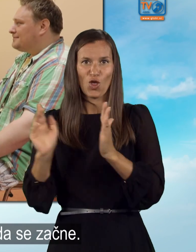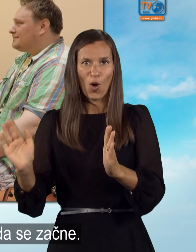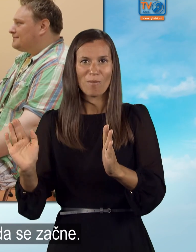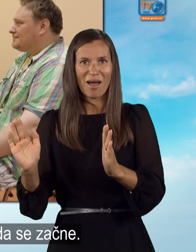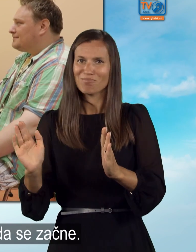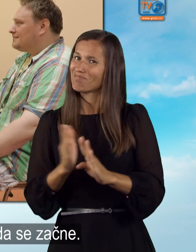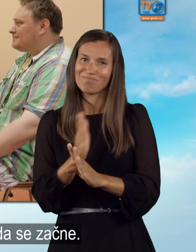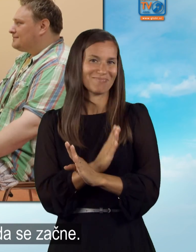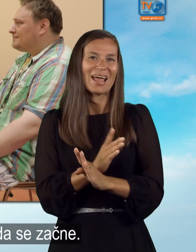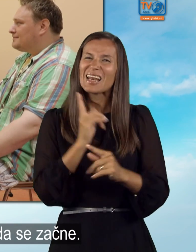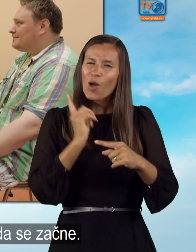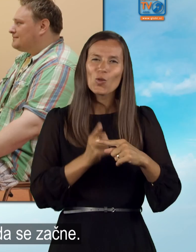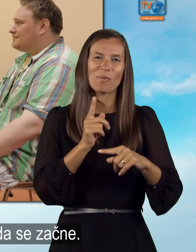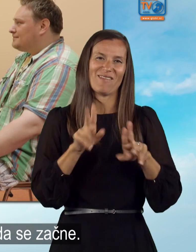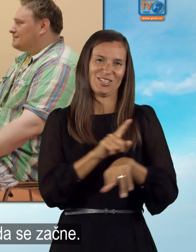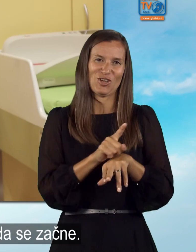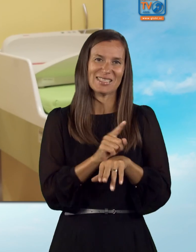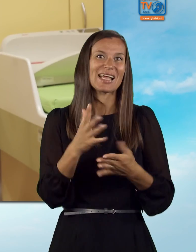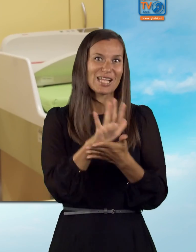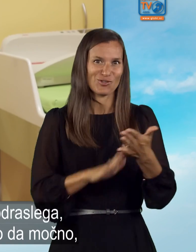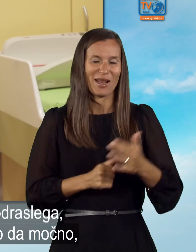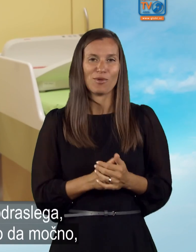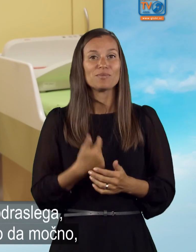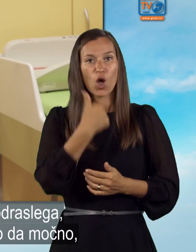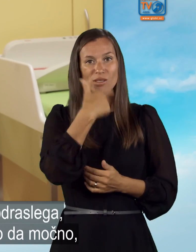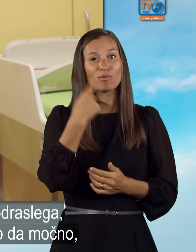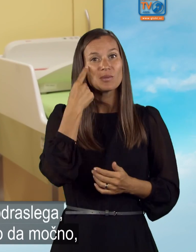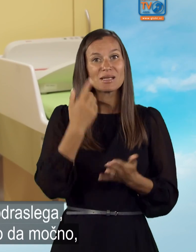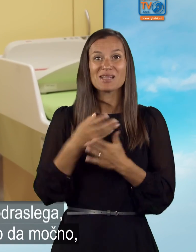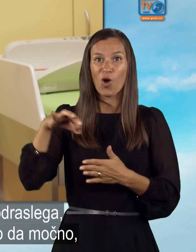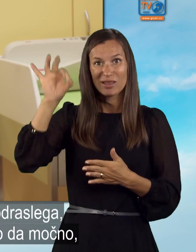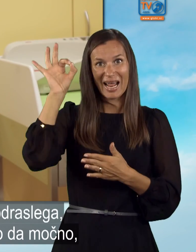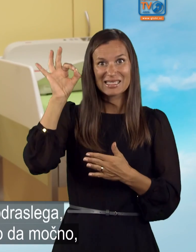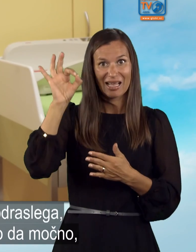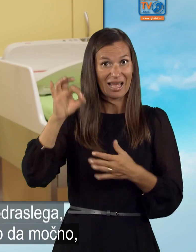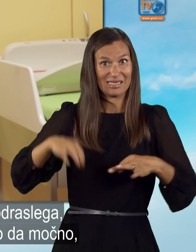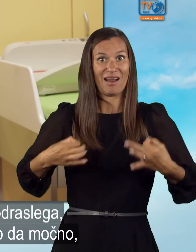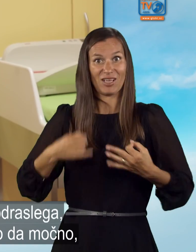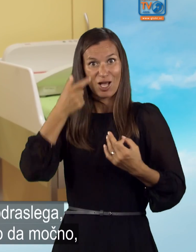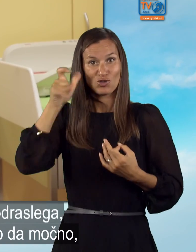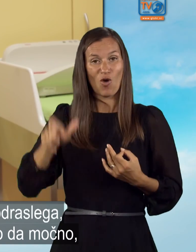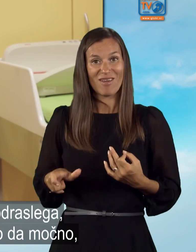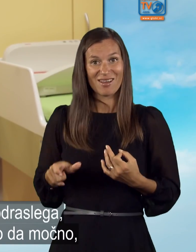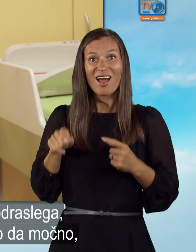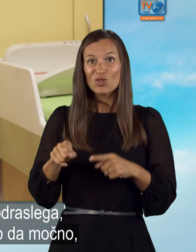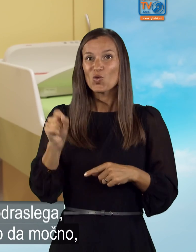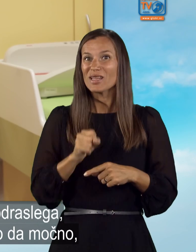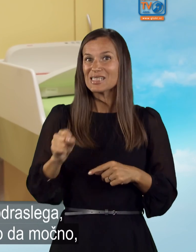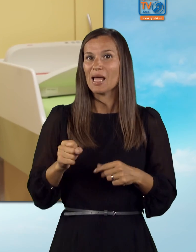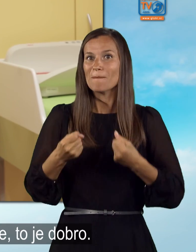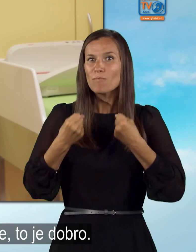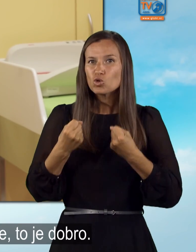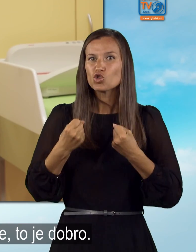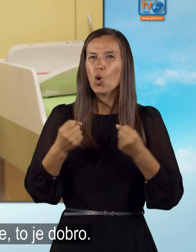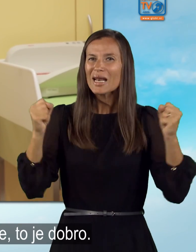doba, je glih ta prav čas, da se začne. Jaz osebno mislim, da za odraslega, sicer zdravega človeka, to, da se